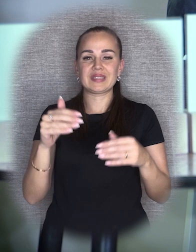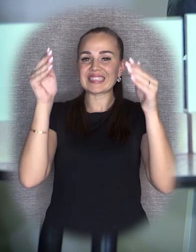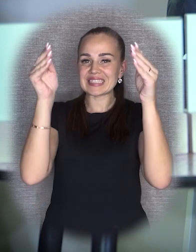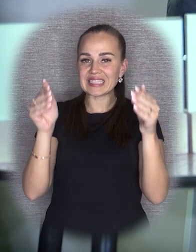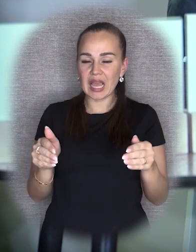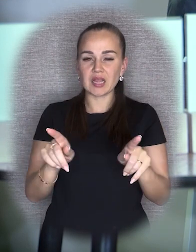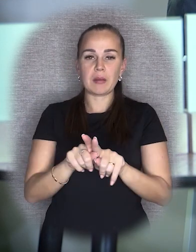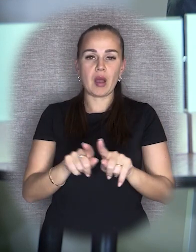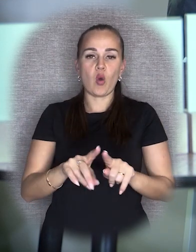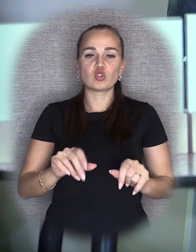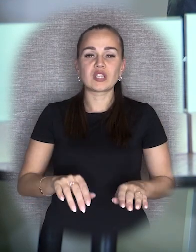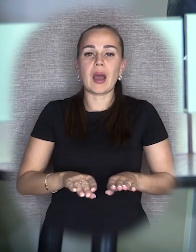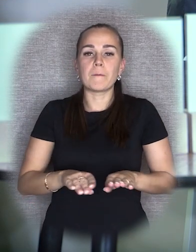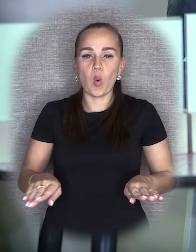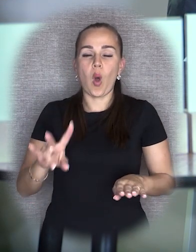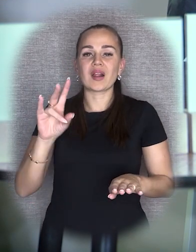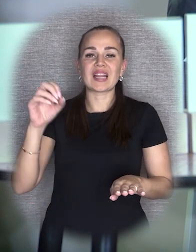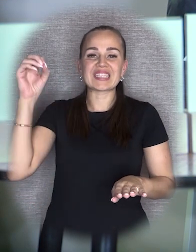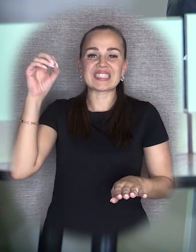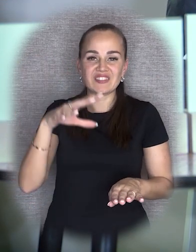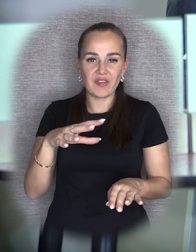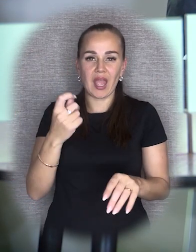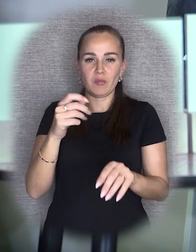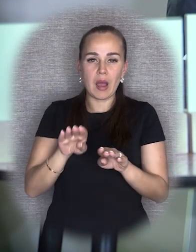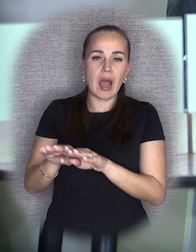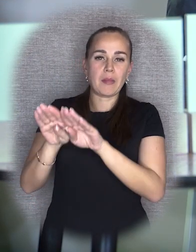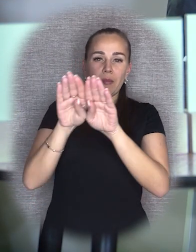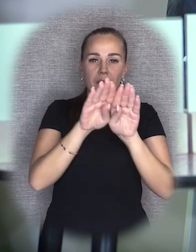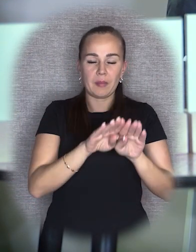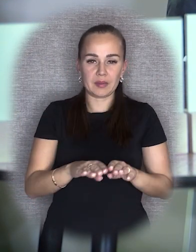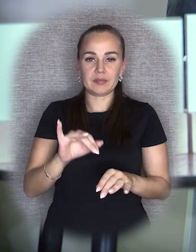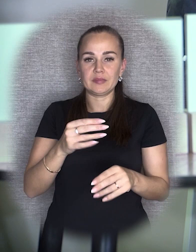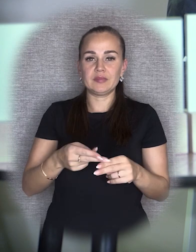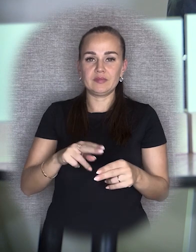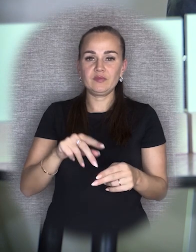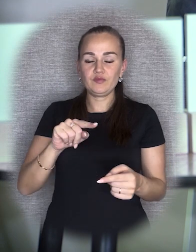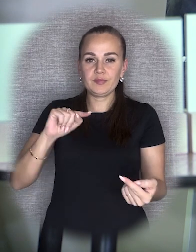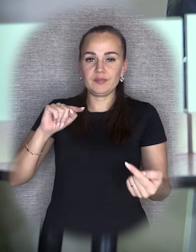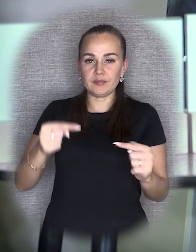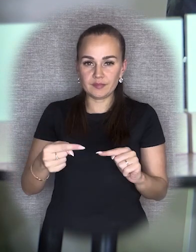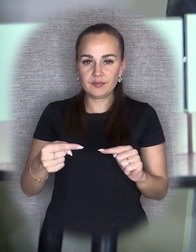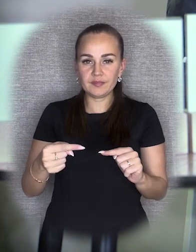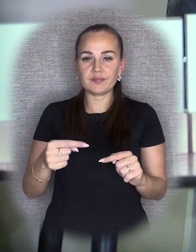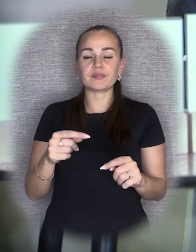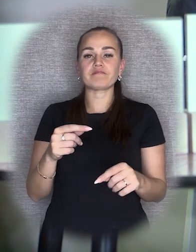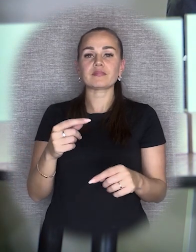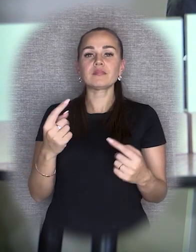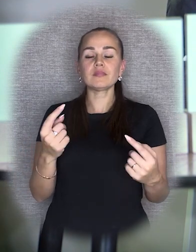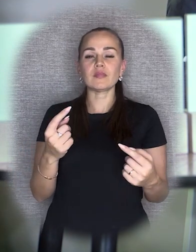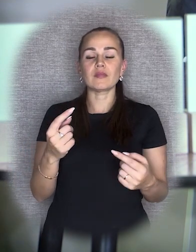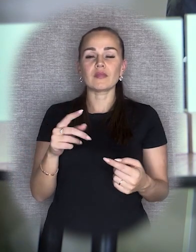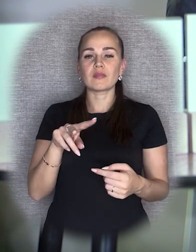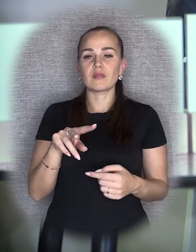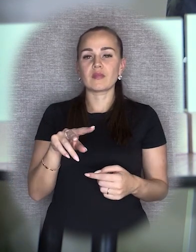к цвету света, которым освещена скульптура. И вот этот вот контраст таких лаконичных стен и